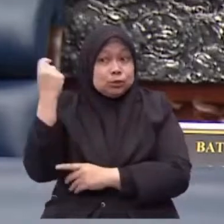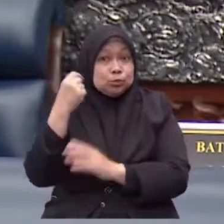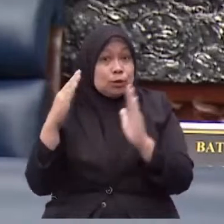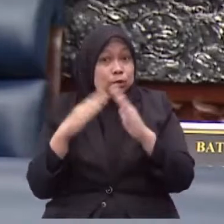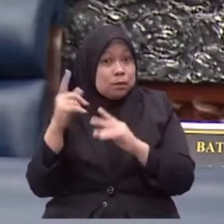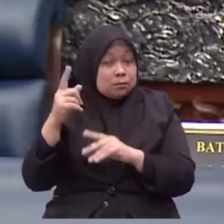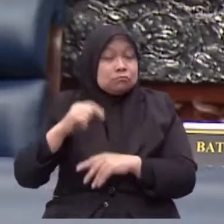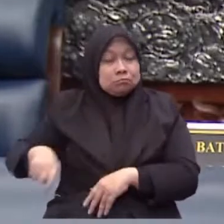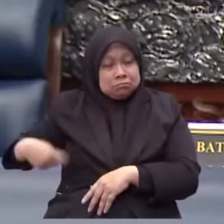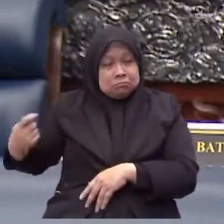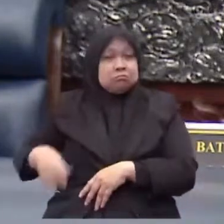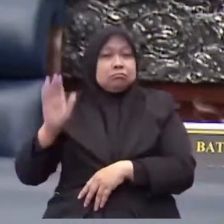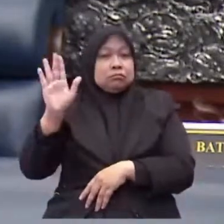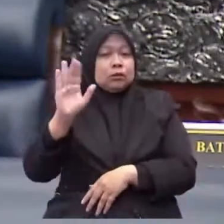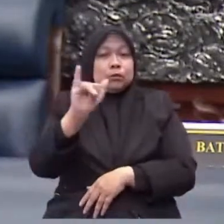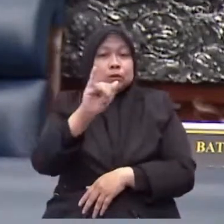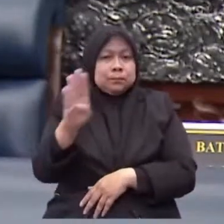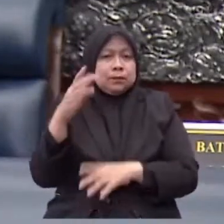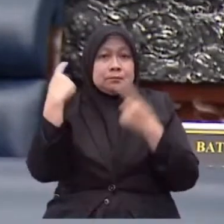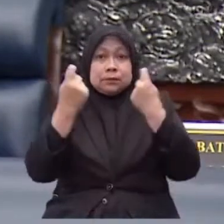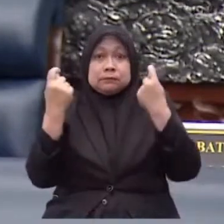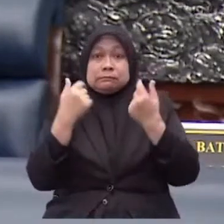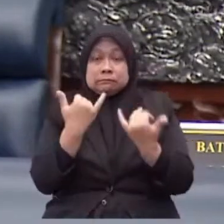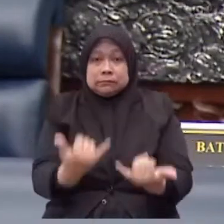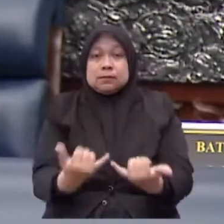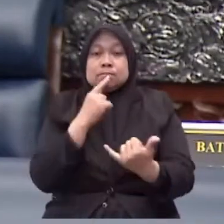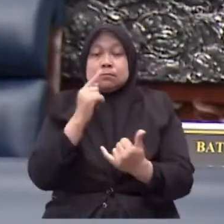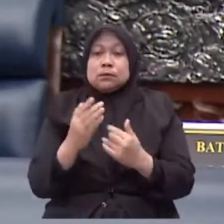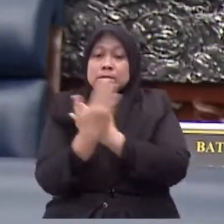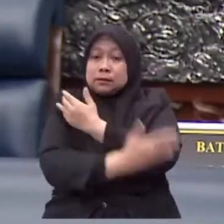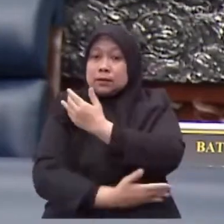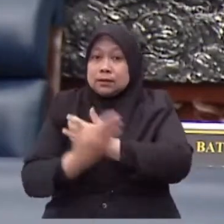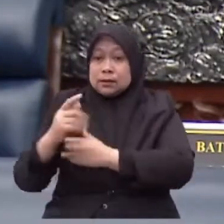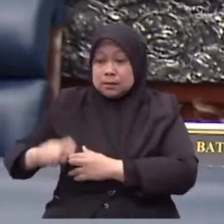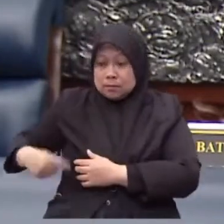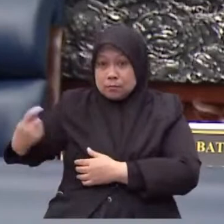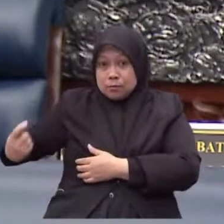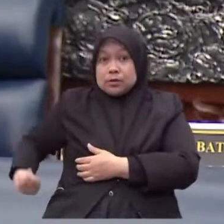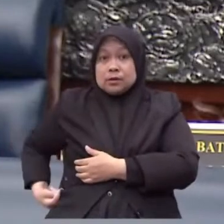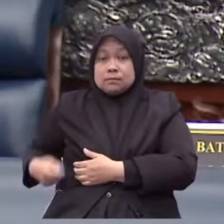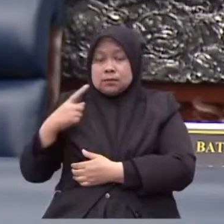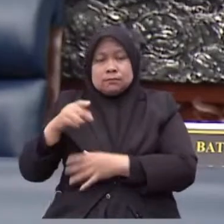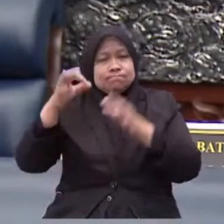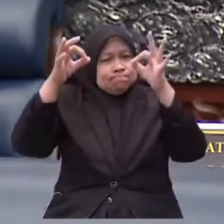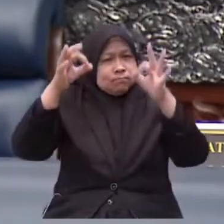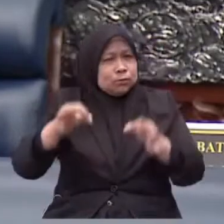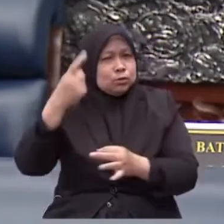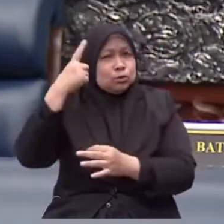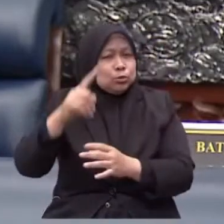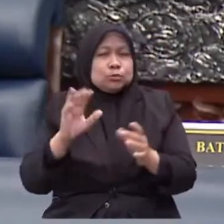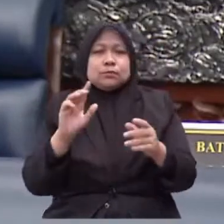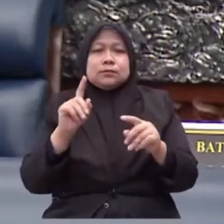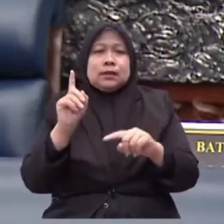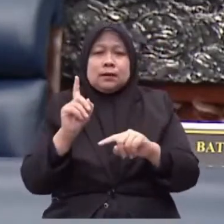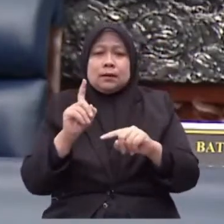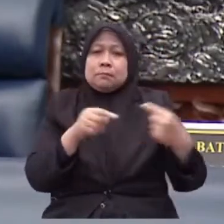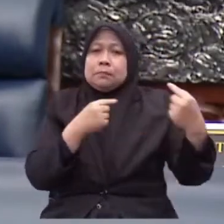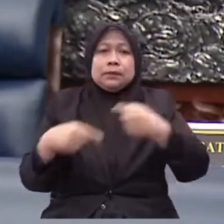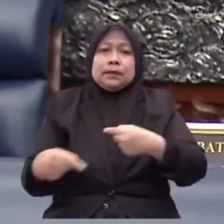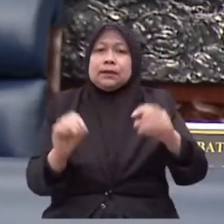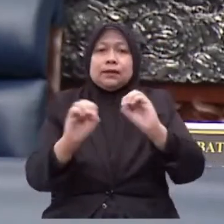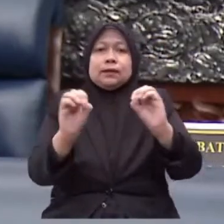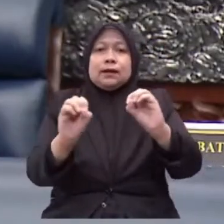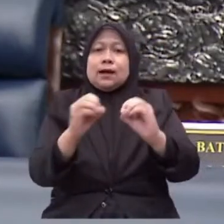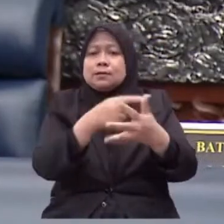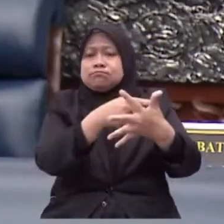rumah Cambodia untuk maklumat yang bohong pada Temannya kali ini negara tuan rumah Cambodia telah mengambil keputusan untuk tidak mempertandingkan